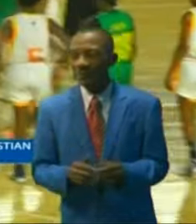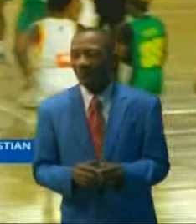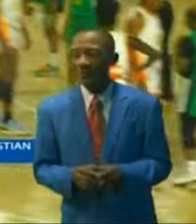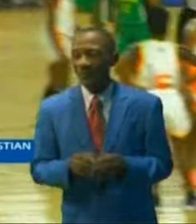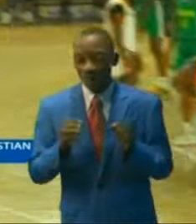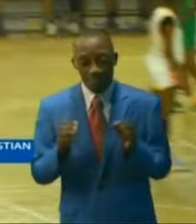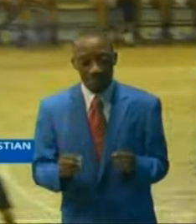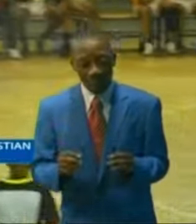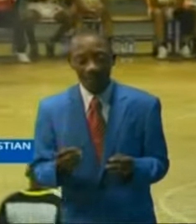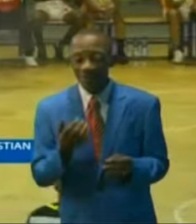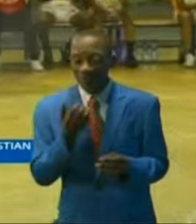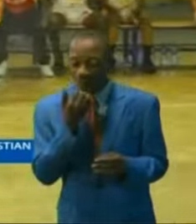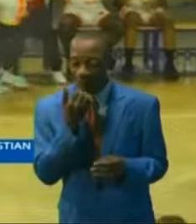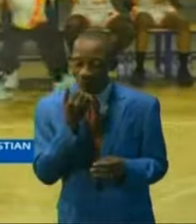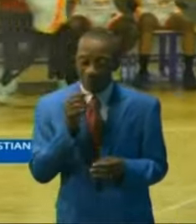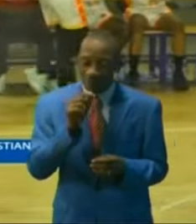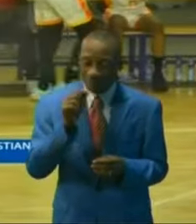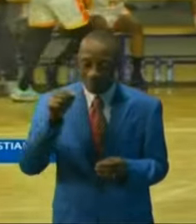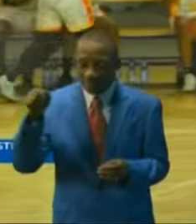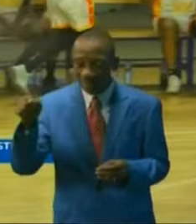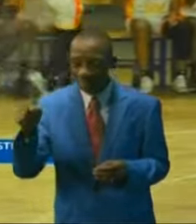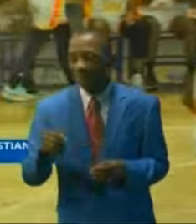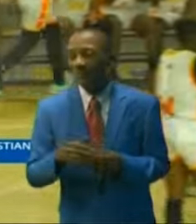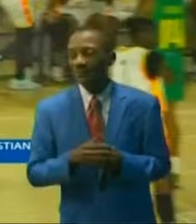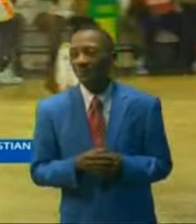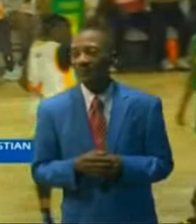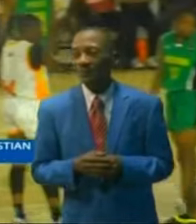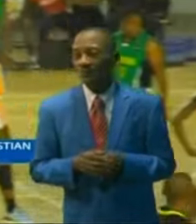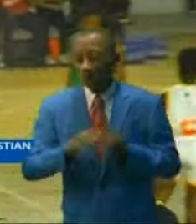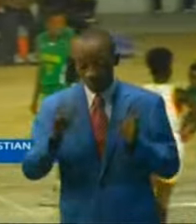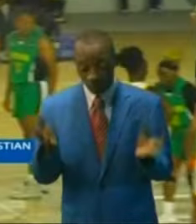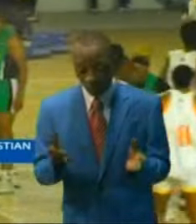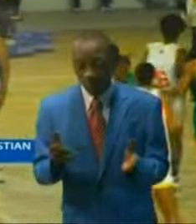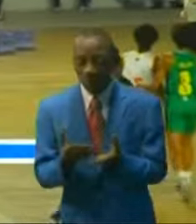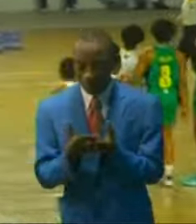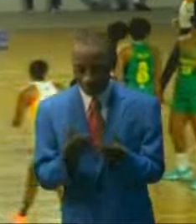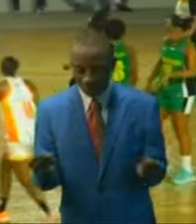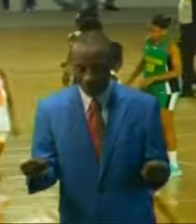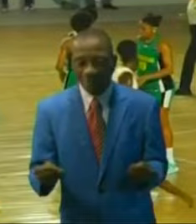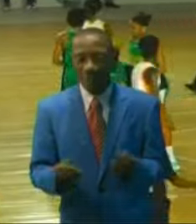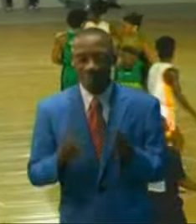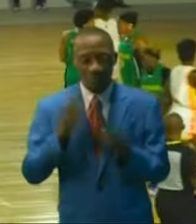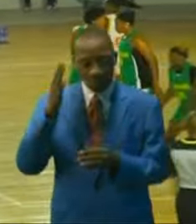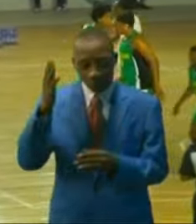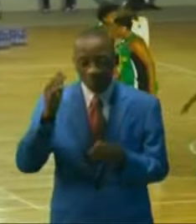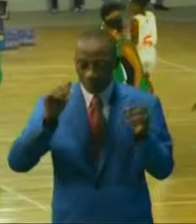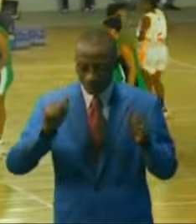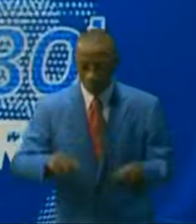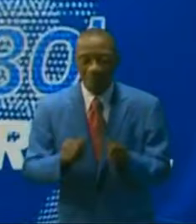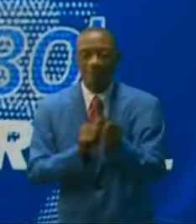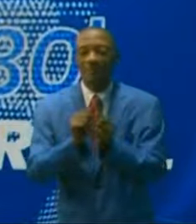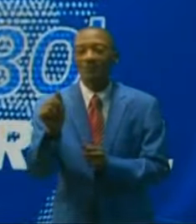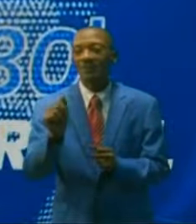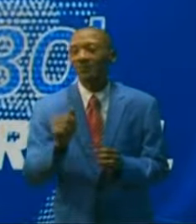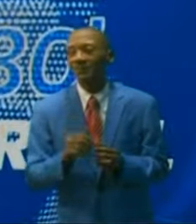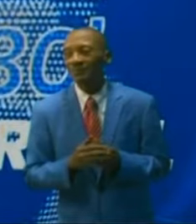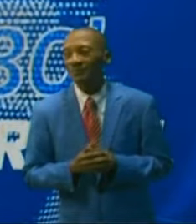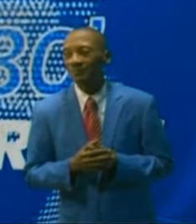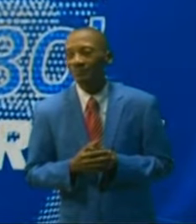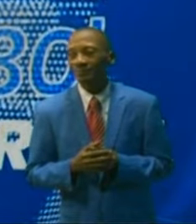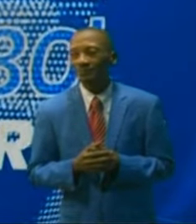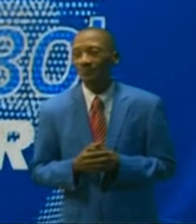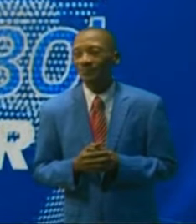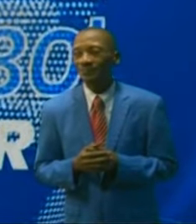que la manche retour va se jouer ce mercredi 21 août 2024, toujours au gymnase du Stade des Martyrs de la Pentecôte. Un